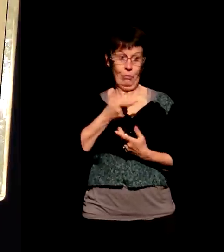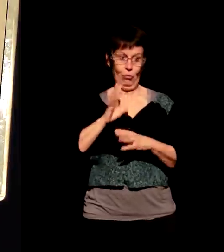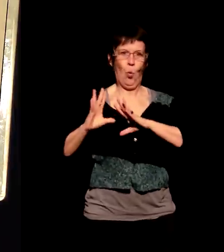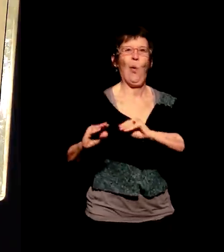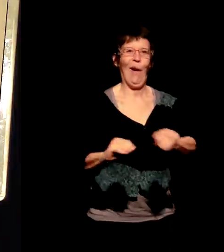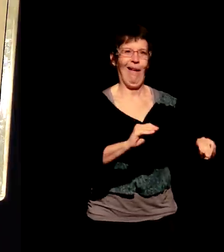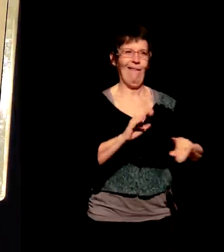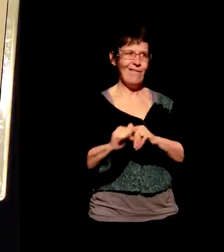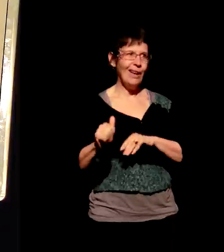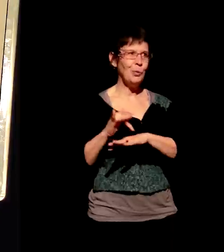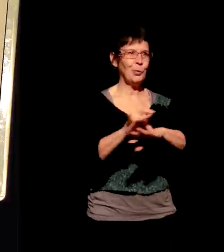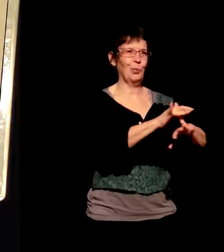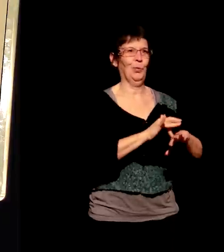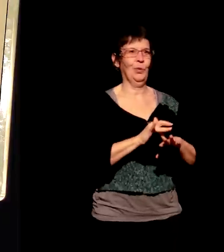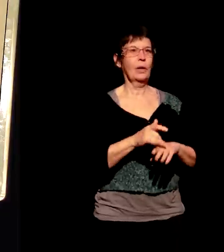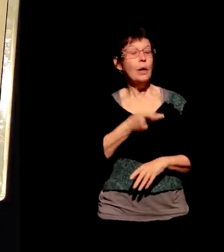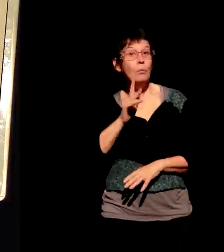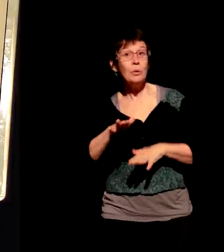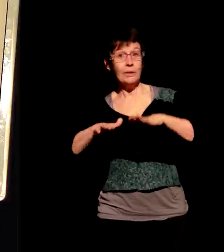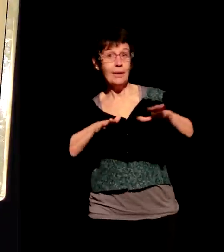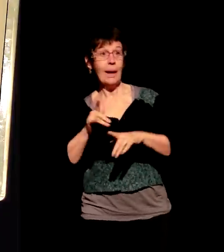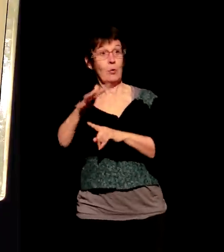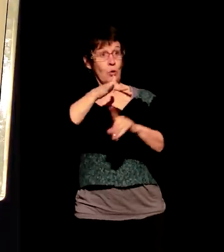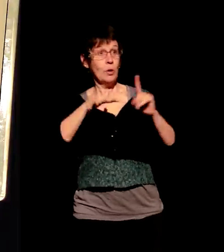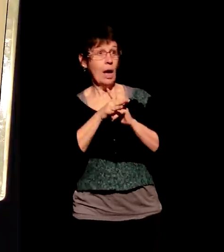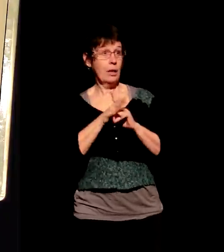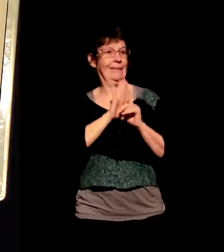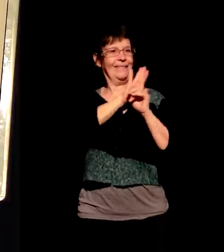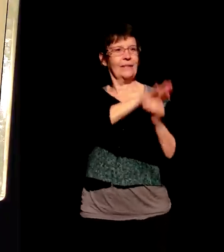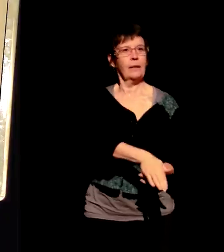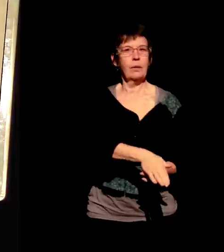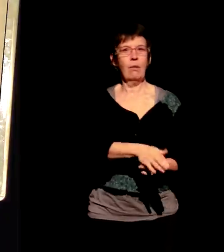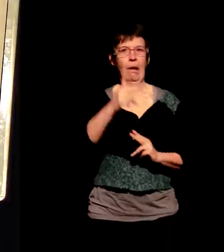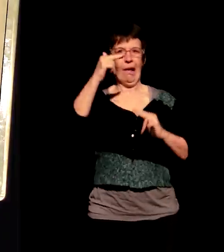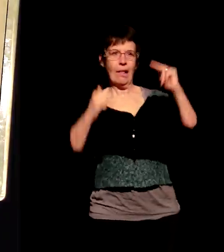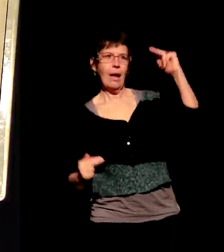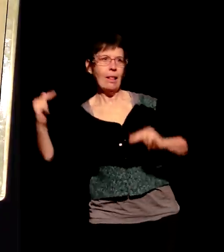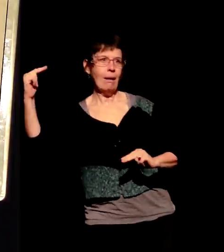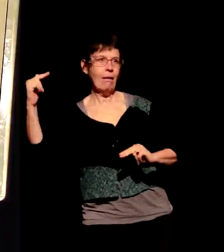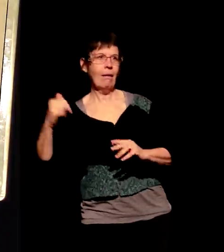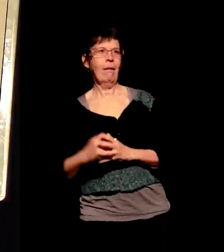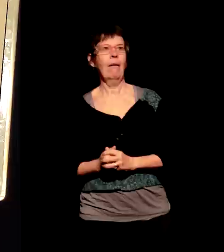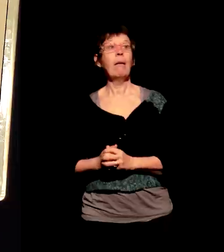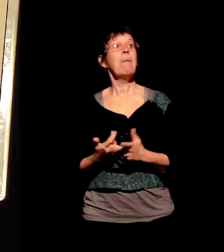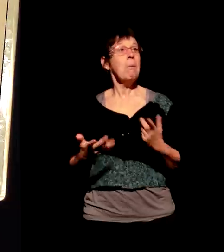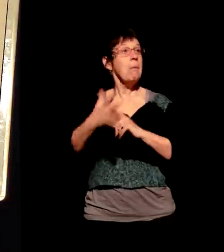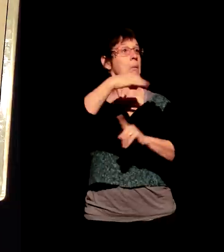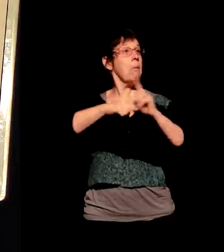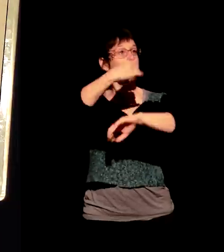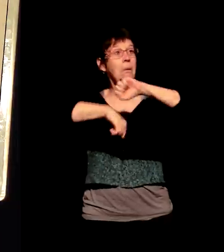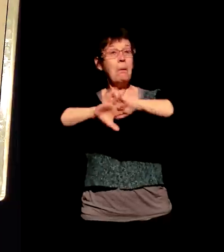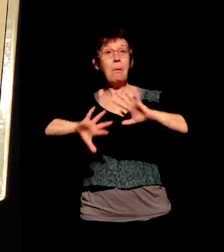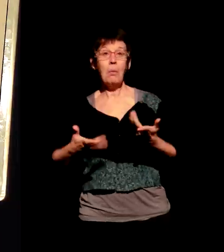un système social discriminant, inégalitaire, qui fait que la société est organisée de telle sorte que, en fonction de